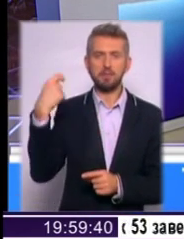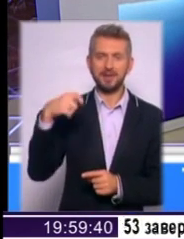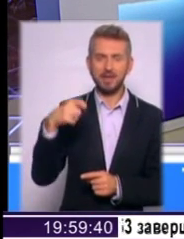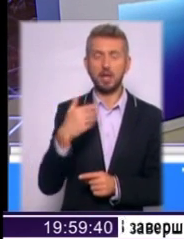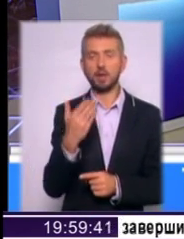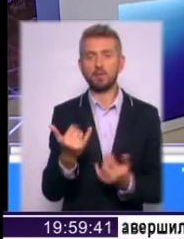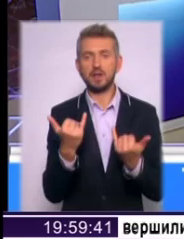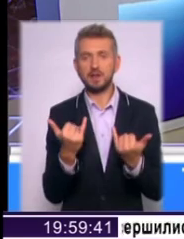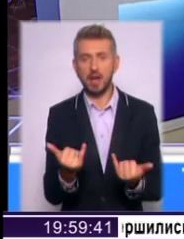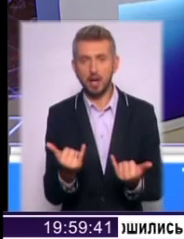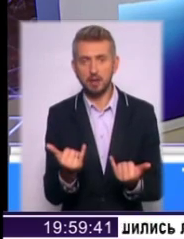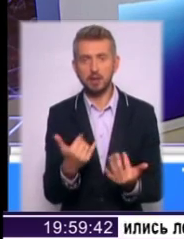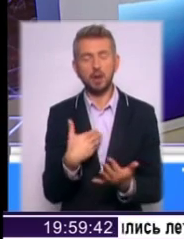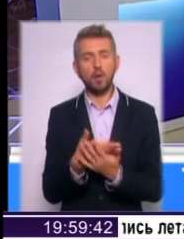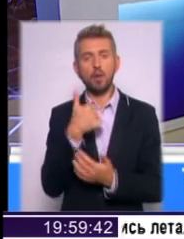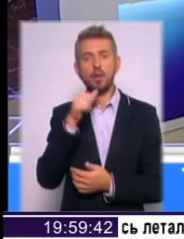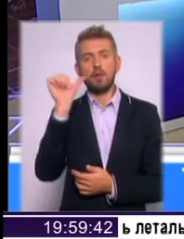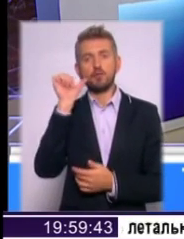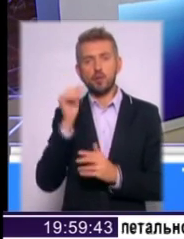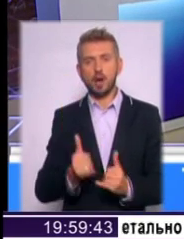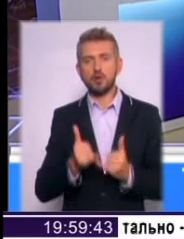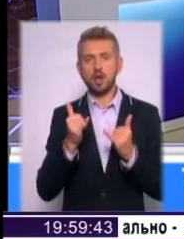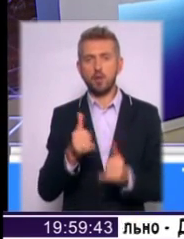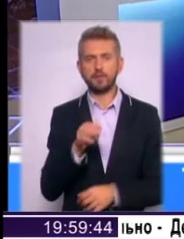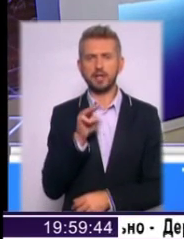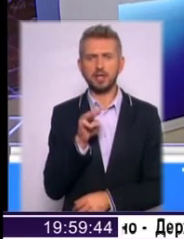зараз, і от вчора шановний Тарас